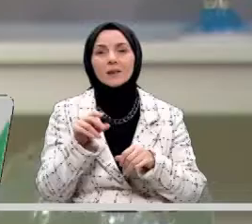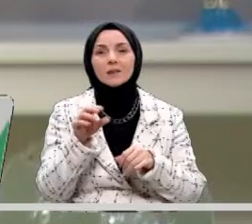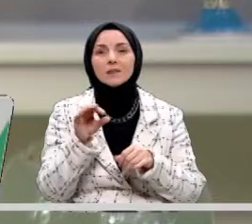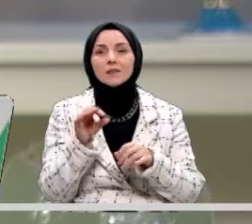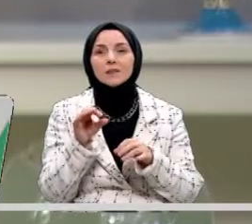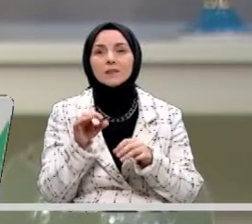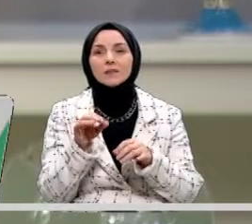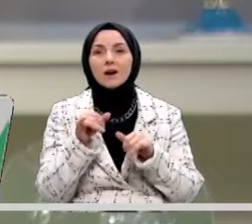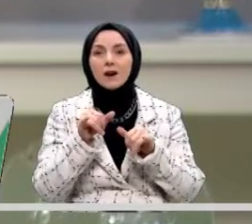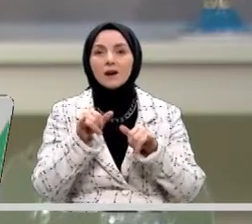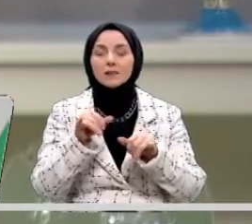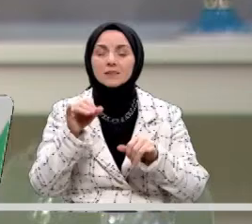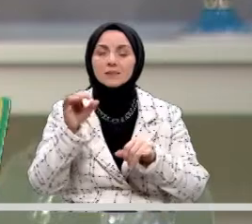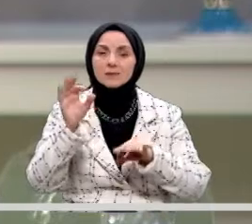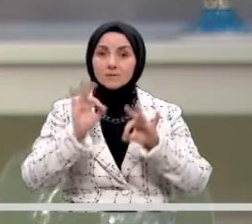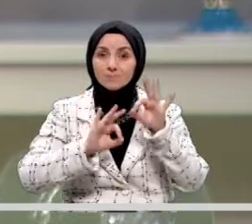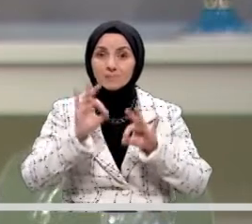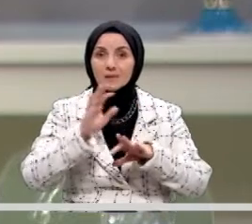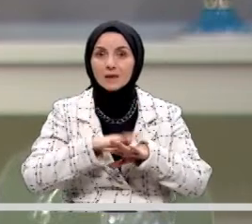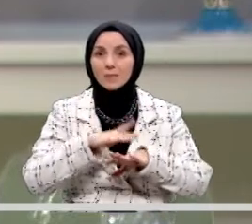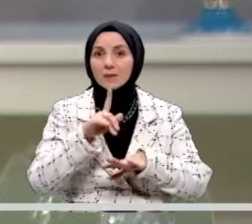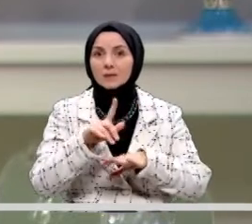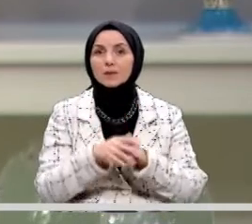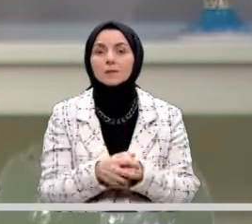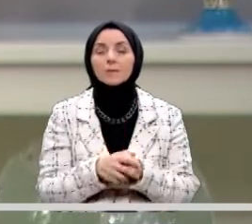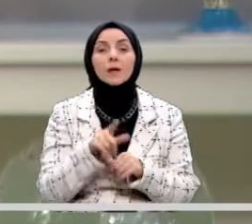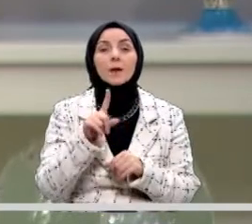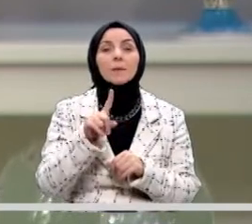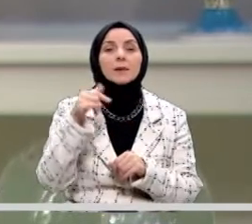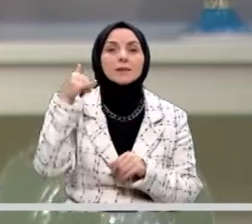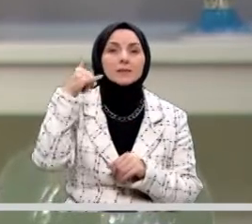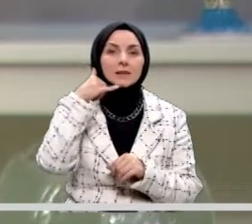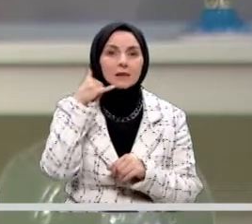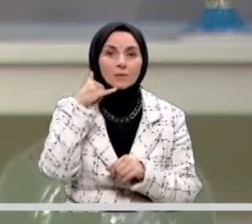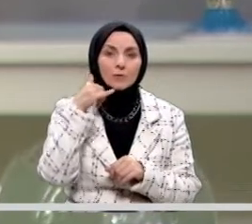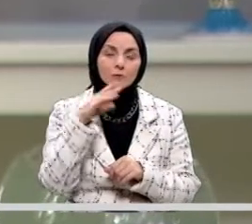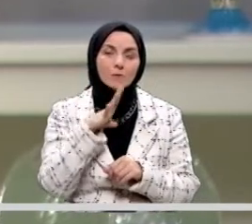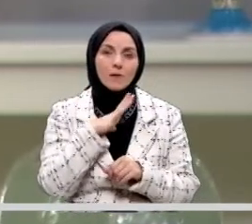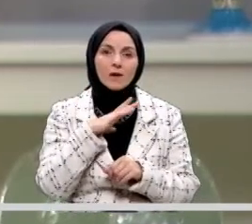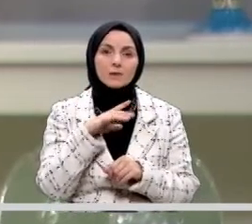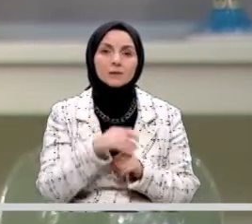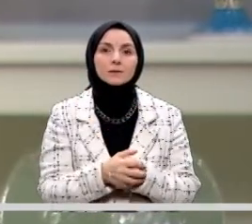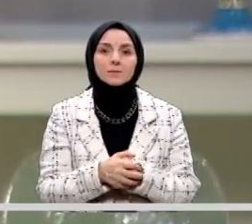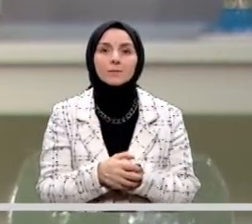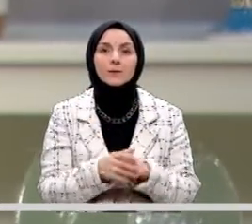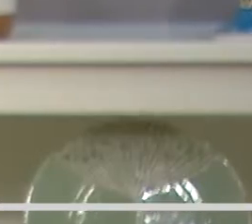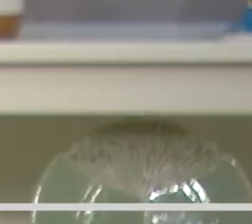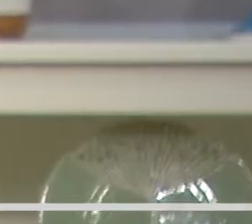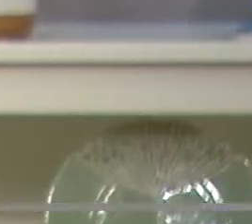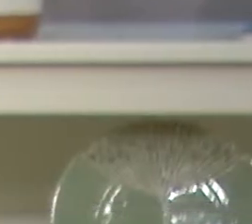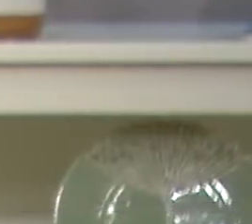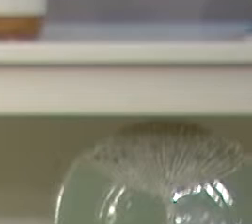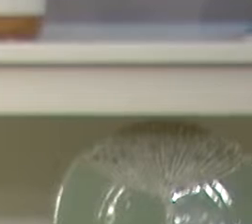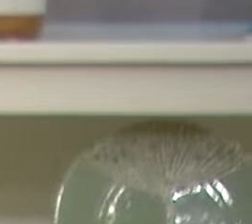sorularımız var ama bir telefon bağlantımız var İsterseniz izleyicimizden soruyu alalım bağlanalım hemen akabinde devam edelim Evet